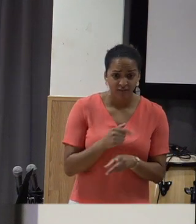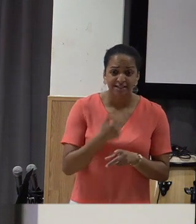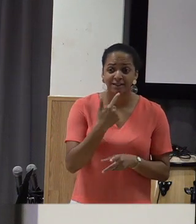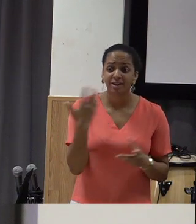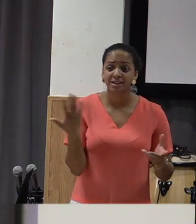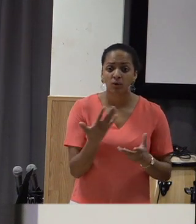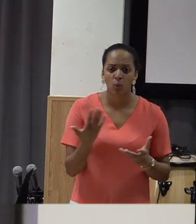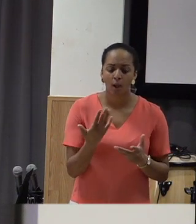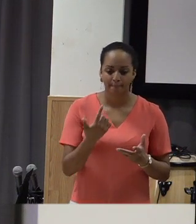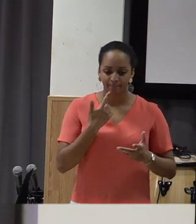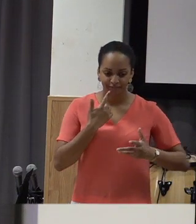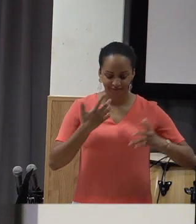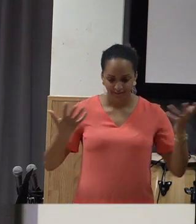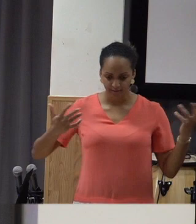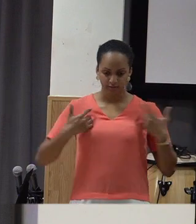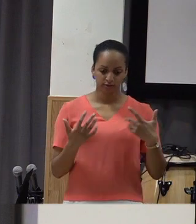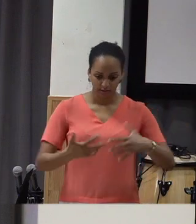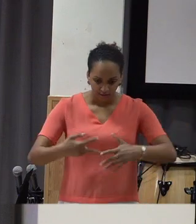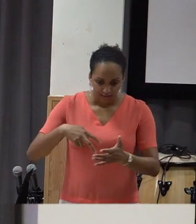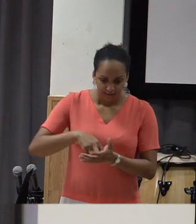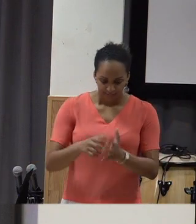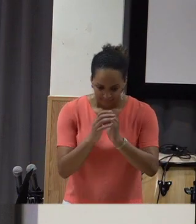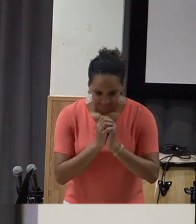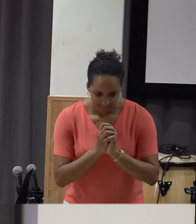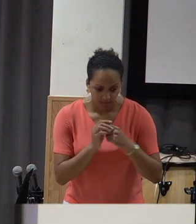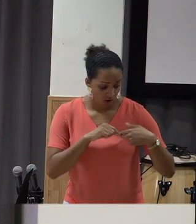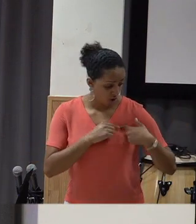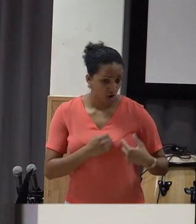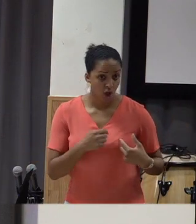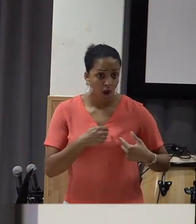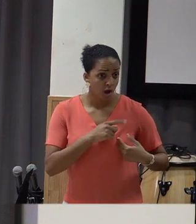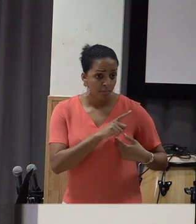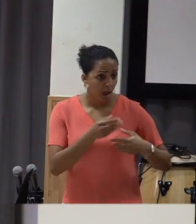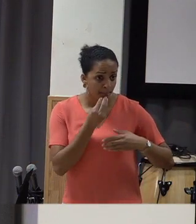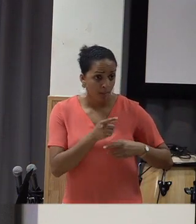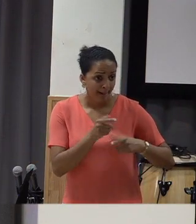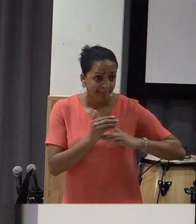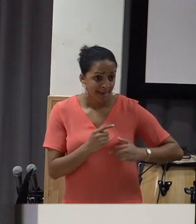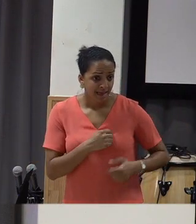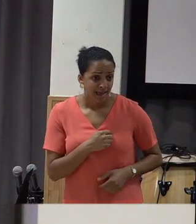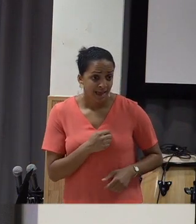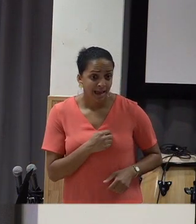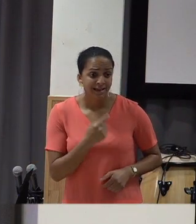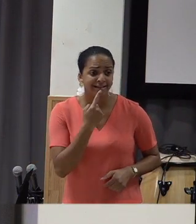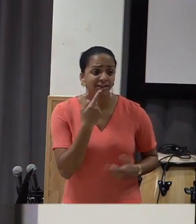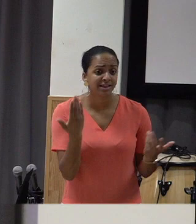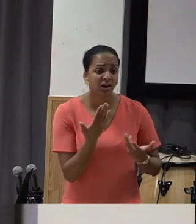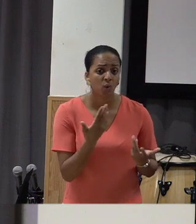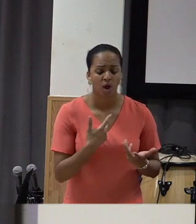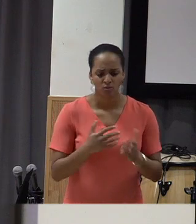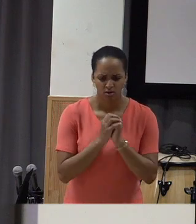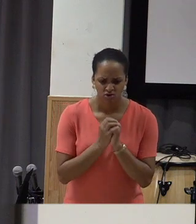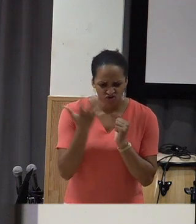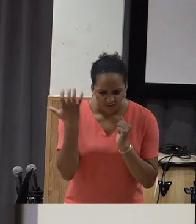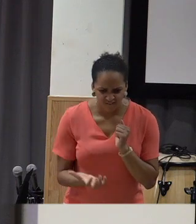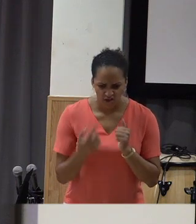bonne disposition de cœur. Et d'après ce verset, il s'agit d'une personne qui demande pour satisfaire ses